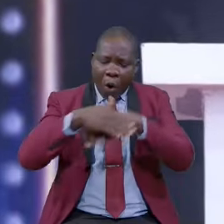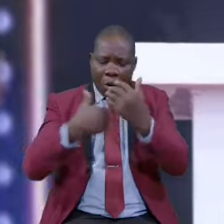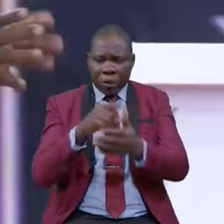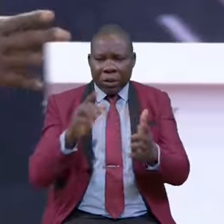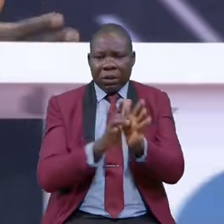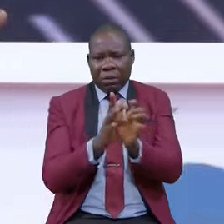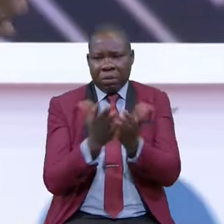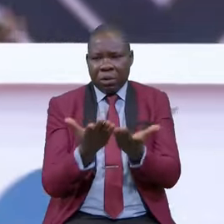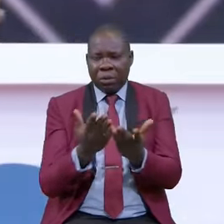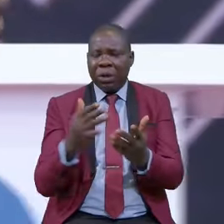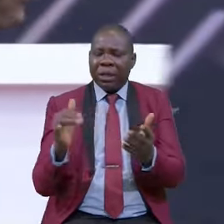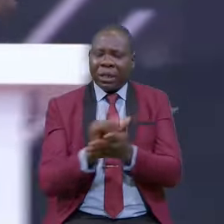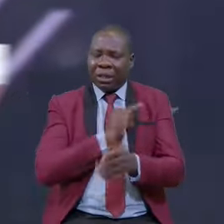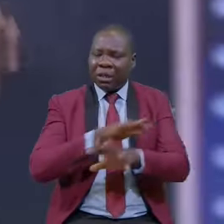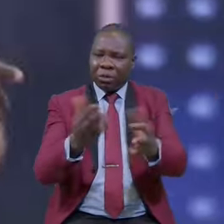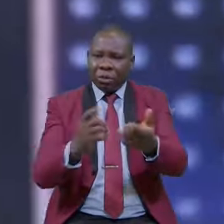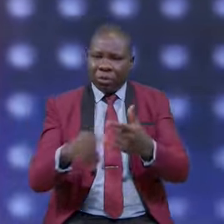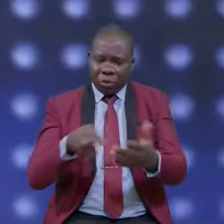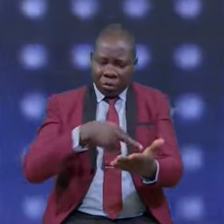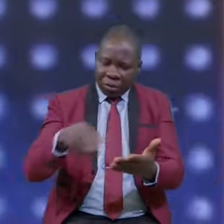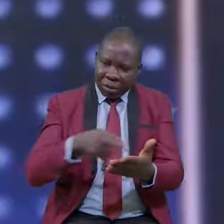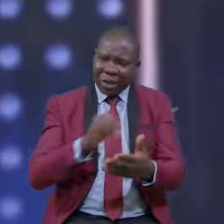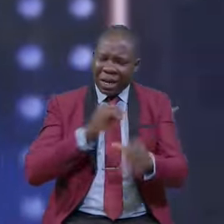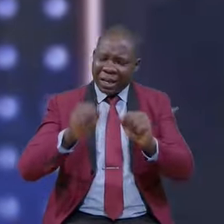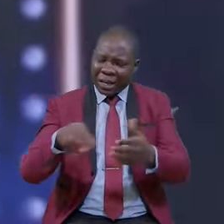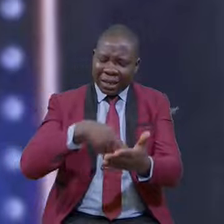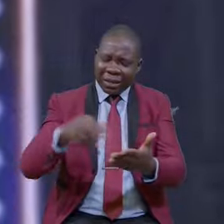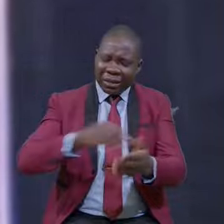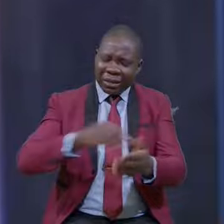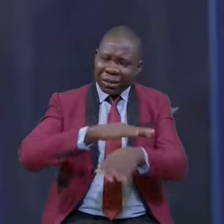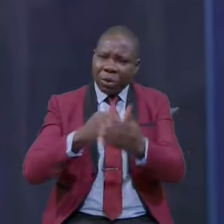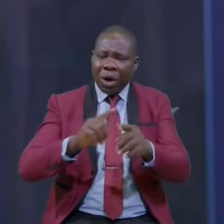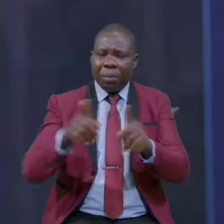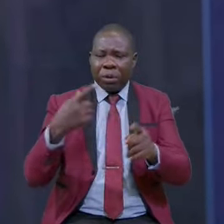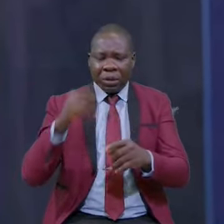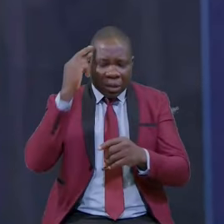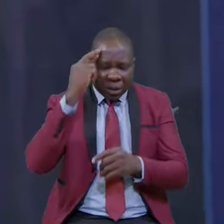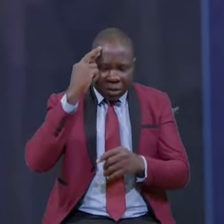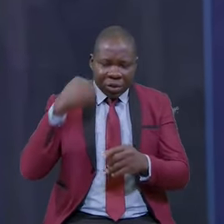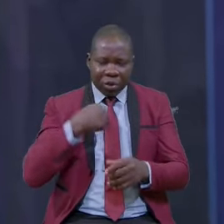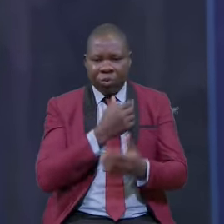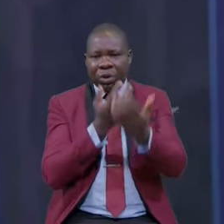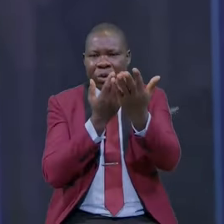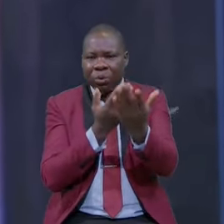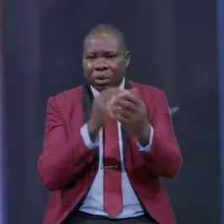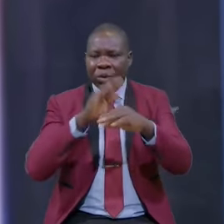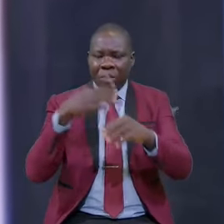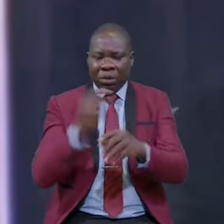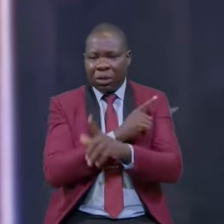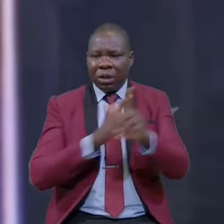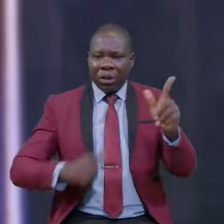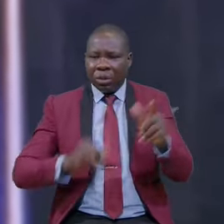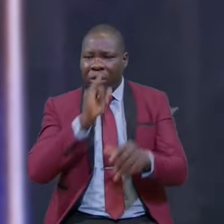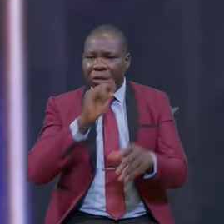ces passages. Mais ce que je veux relever, la raison pour laquelle nous confions au Seigneur, nous voulons être à